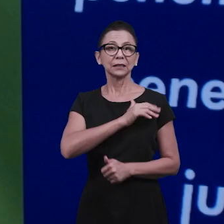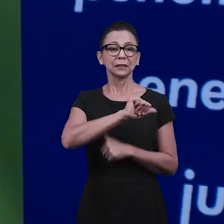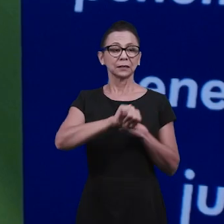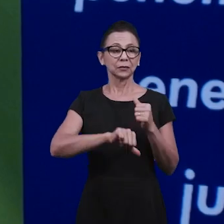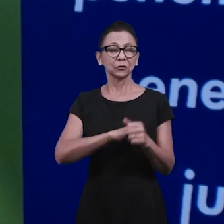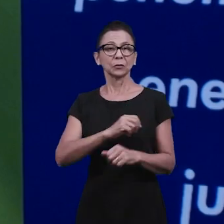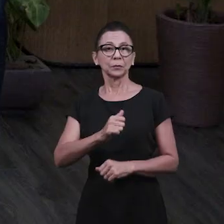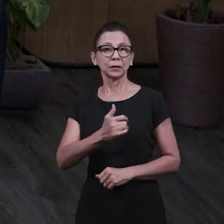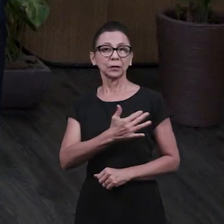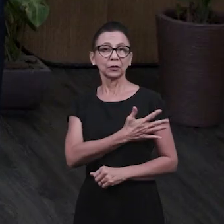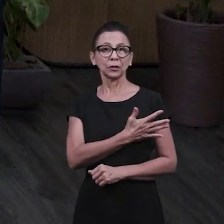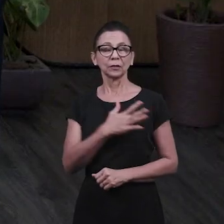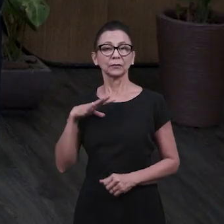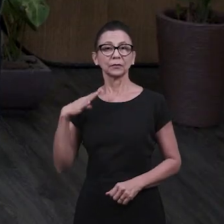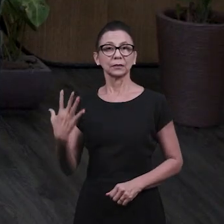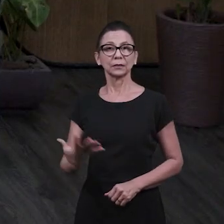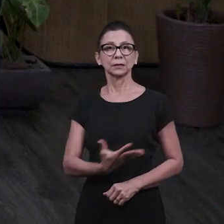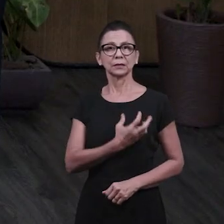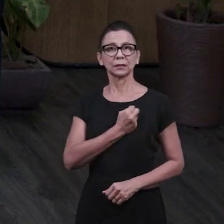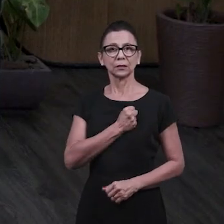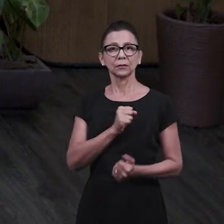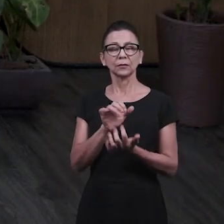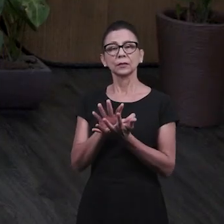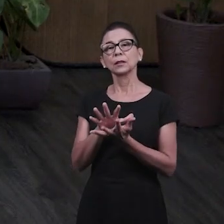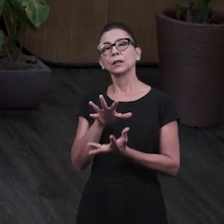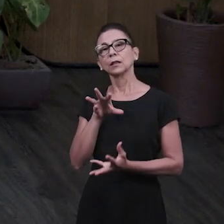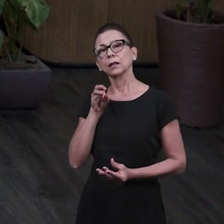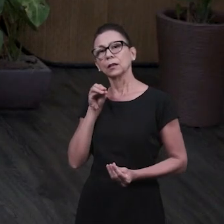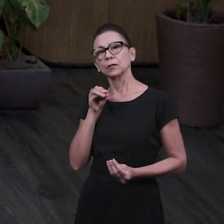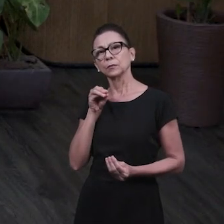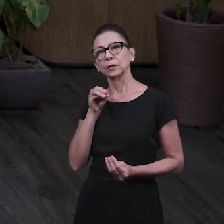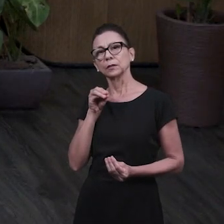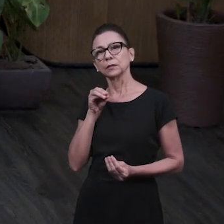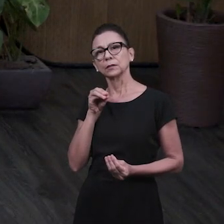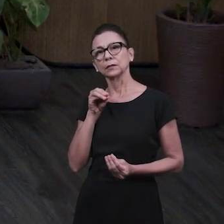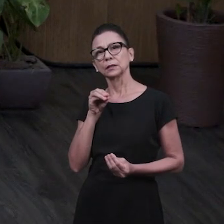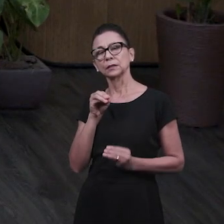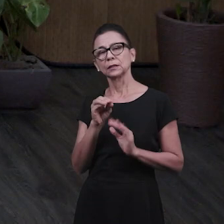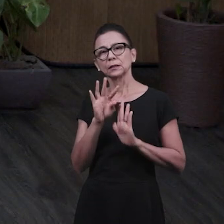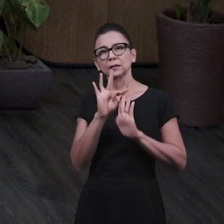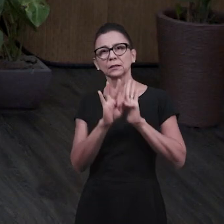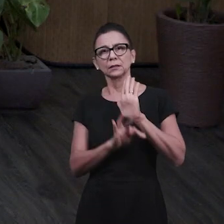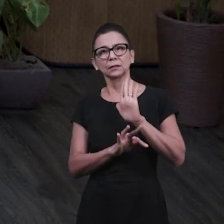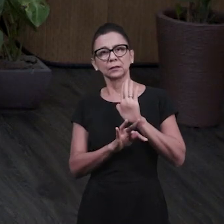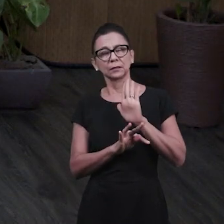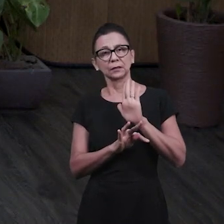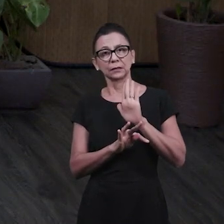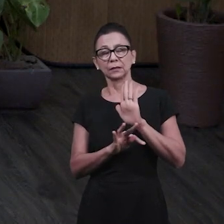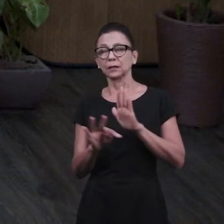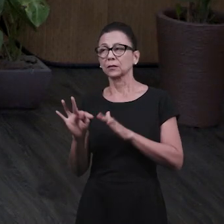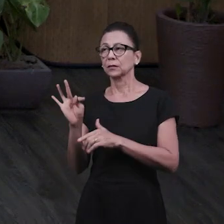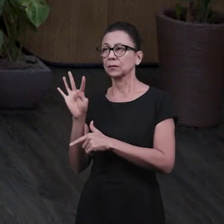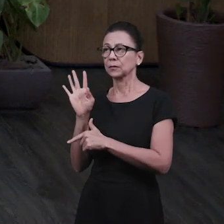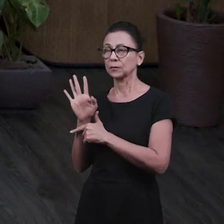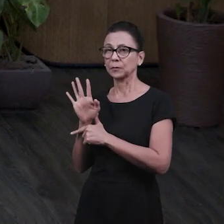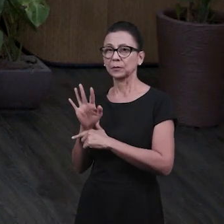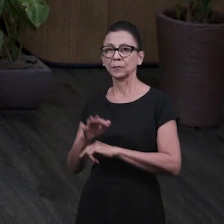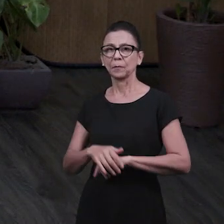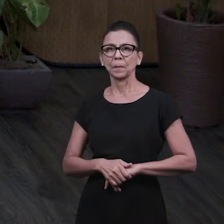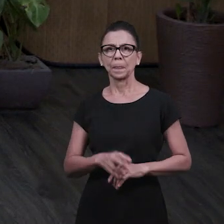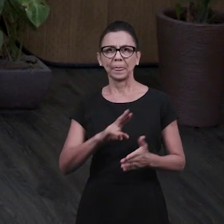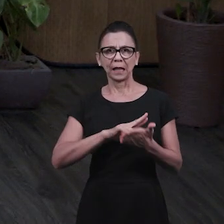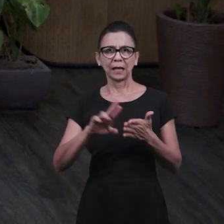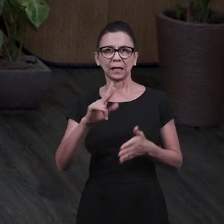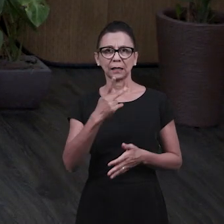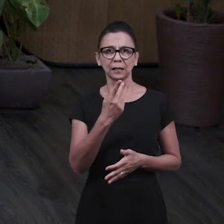et touche son âme. Ce texte auquel vous avez dit, Daniel, qui est déjà projeté ici, se trouve dans la